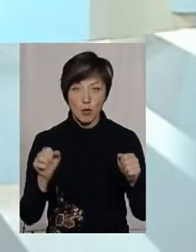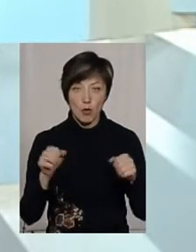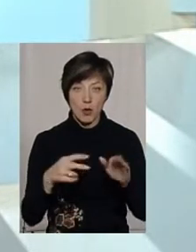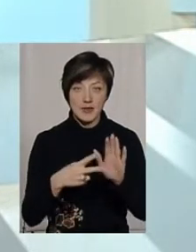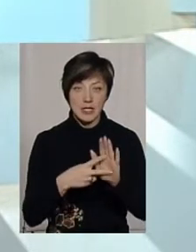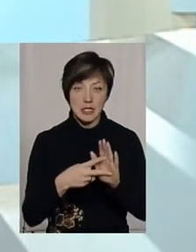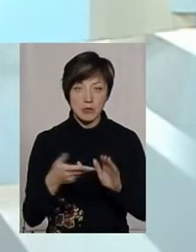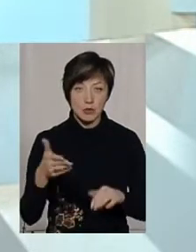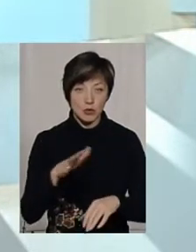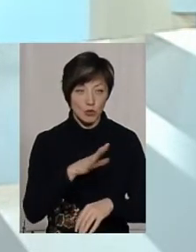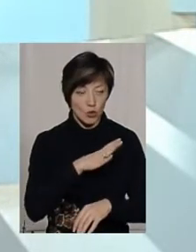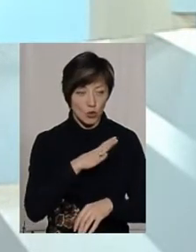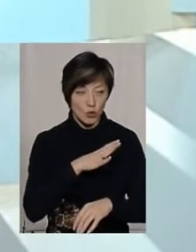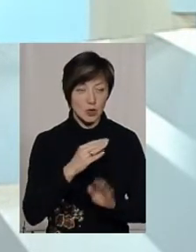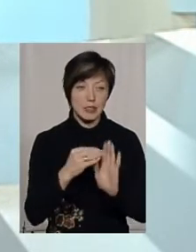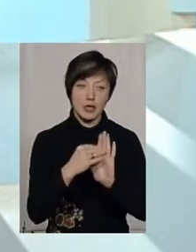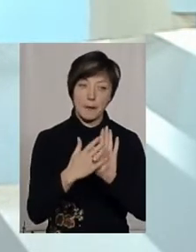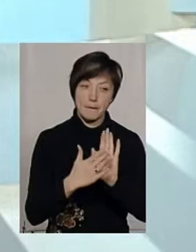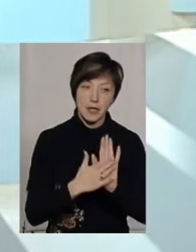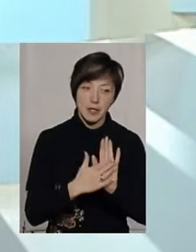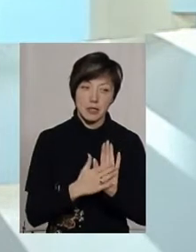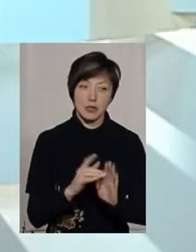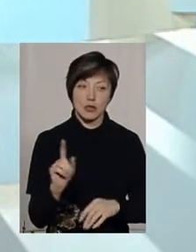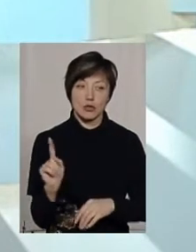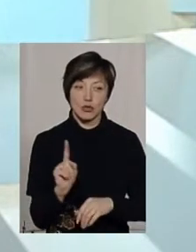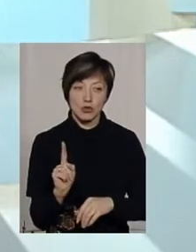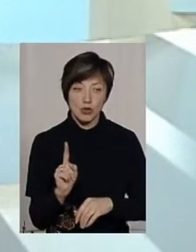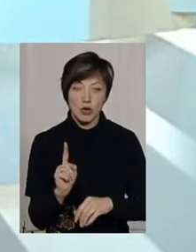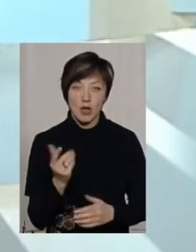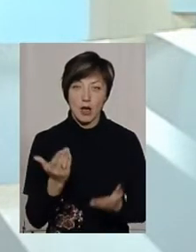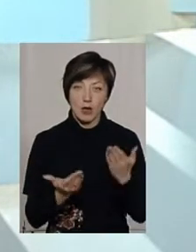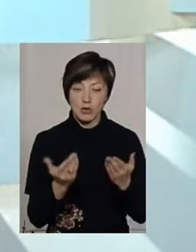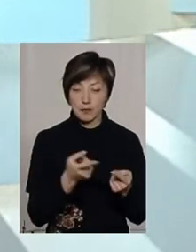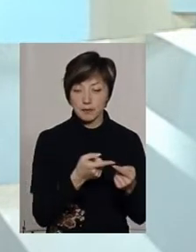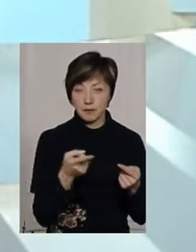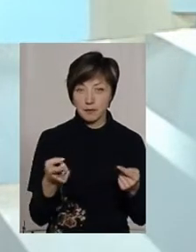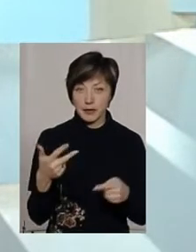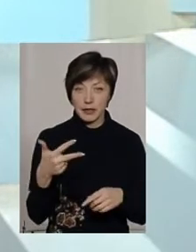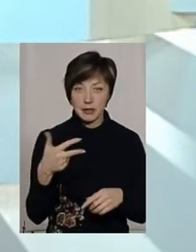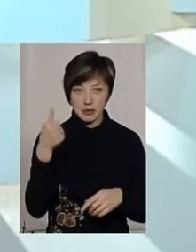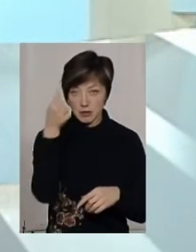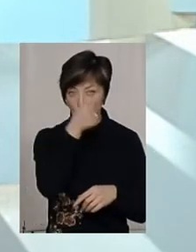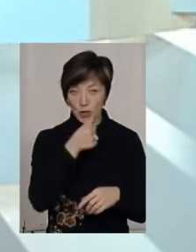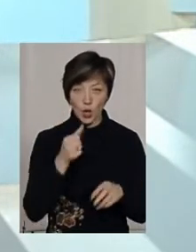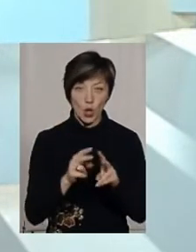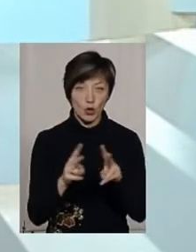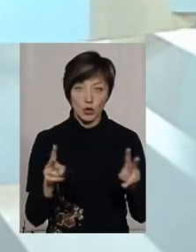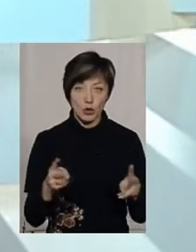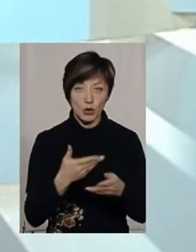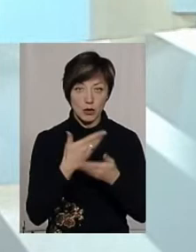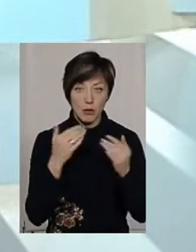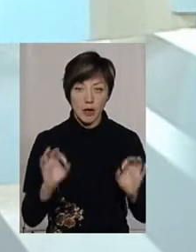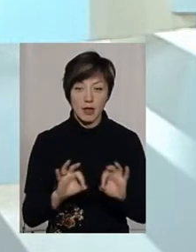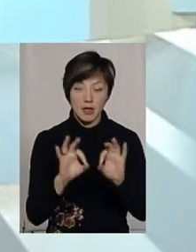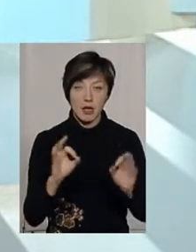відбулося 7, було записано там, що якщо протягом 30 років ніхто не має